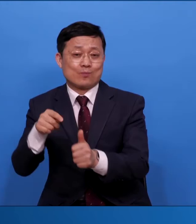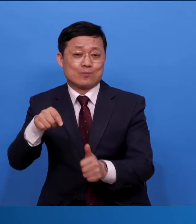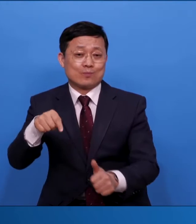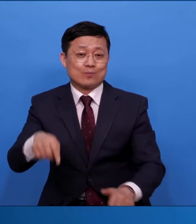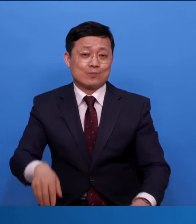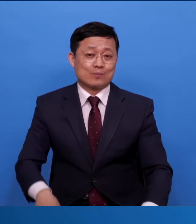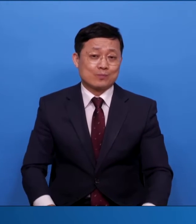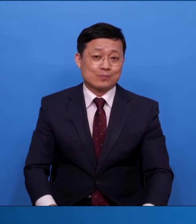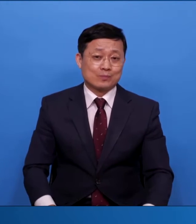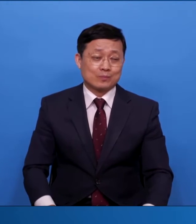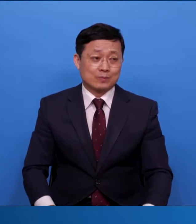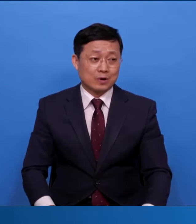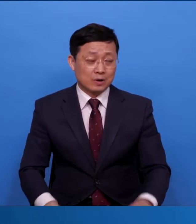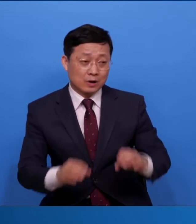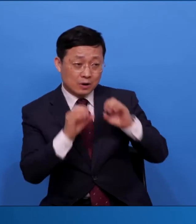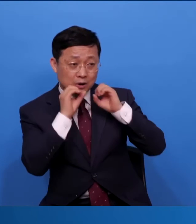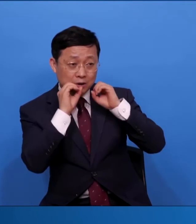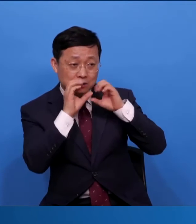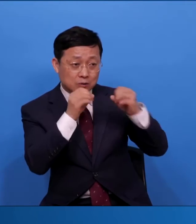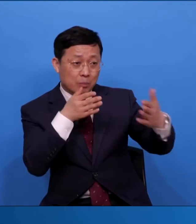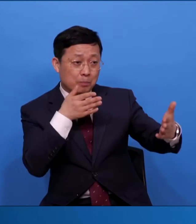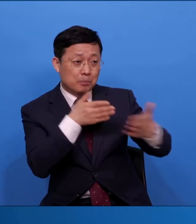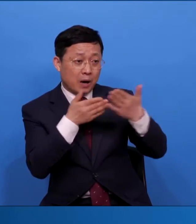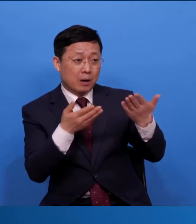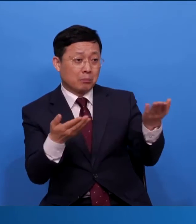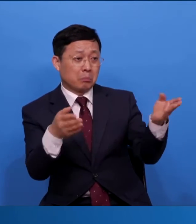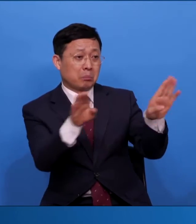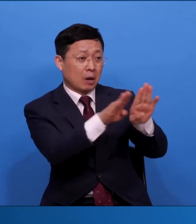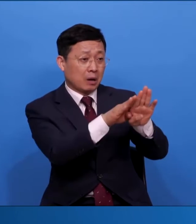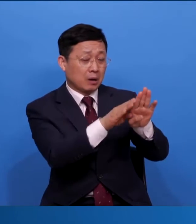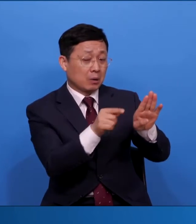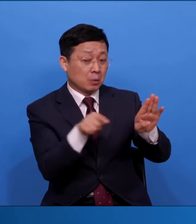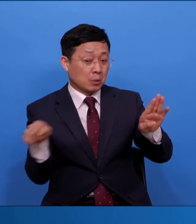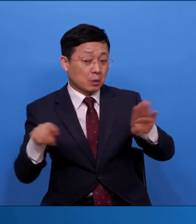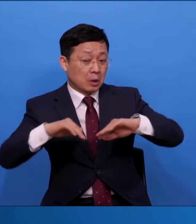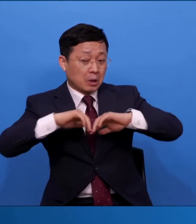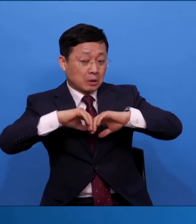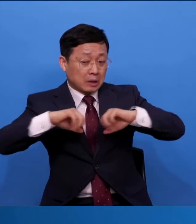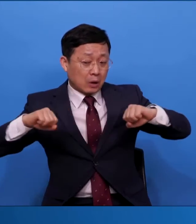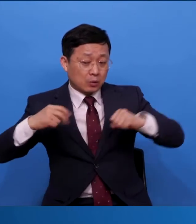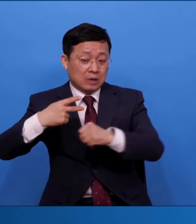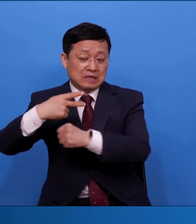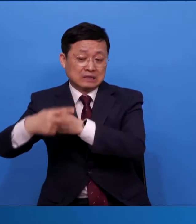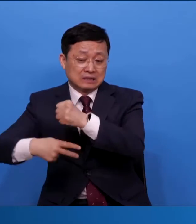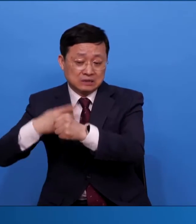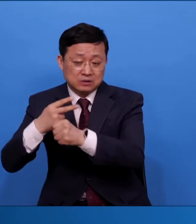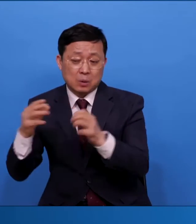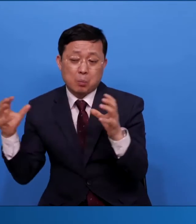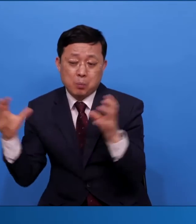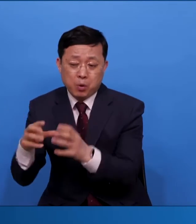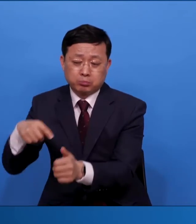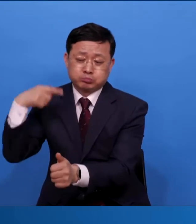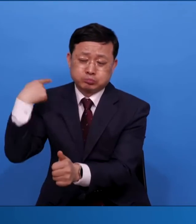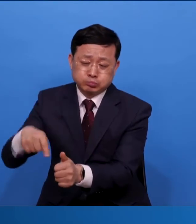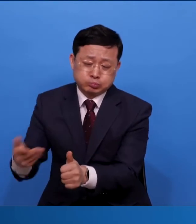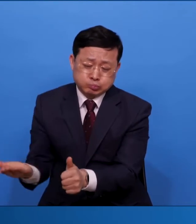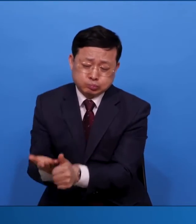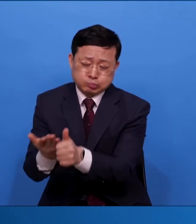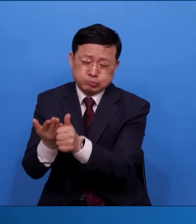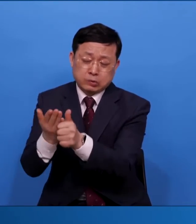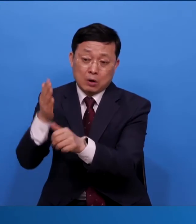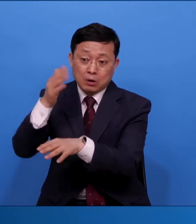看使徒行传19章，明确记载另外树立门徒这样的重要的单词。 여러분 문이 막히면 숨겨둔 제자를 따로 세워 2년간 말씀 운동했는데 굉장한